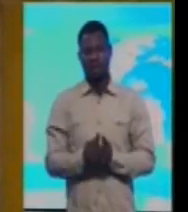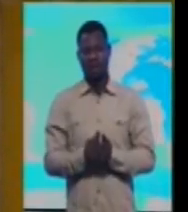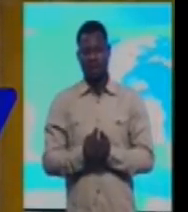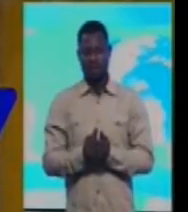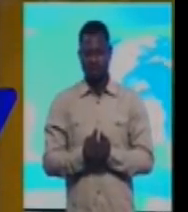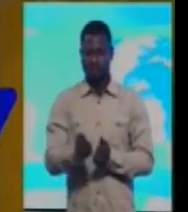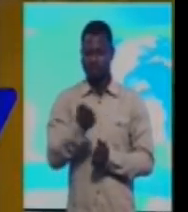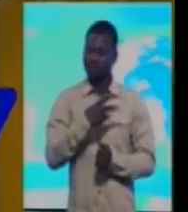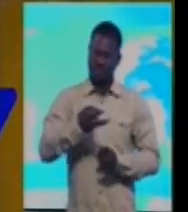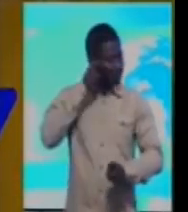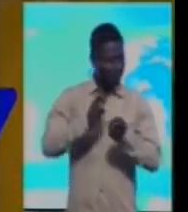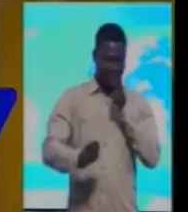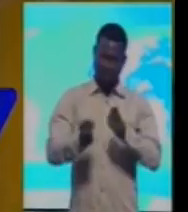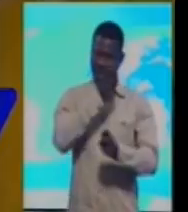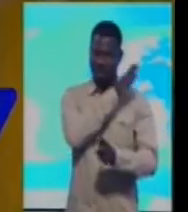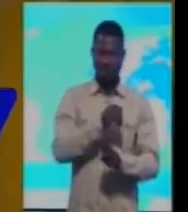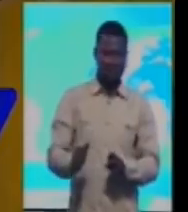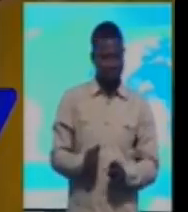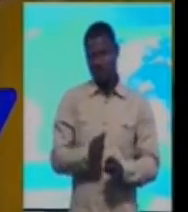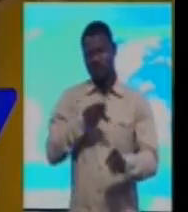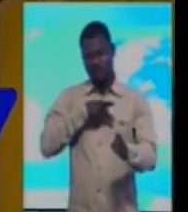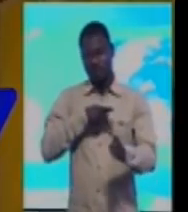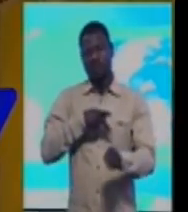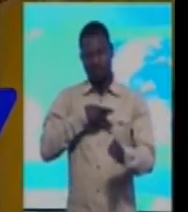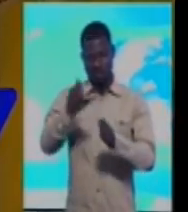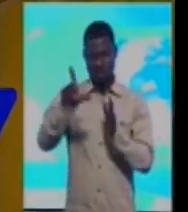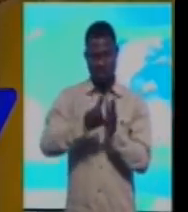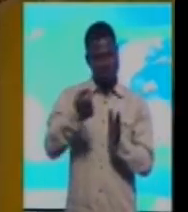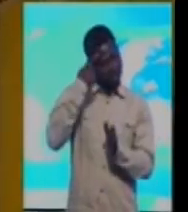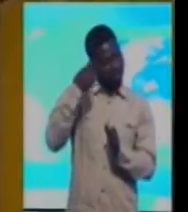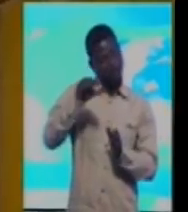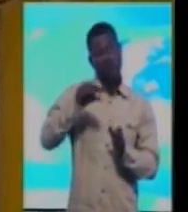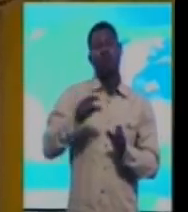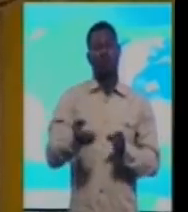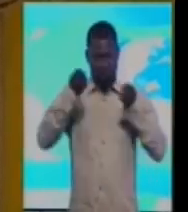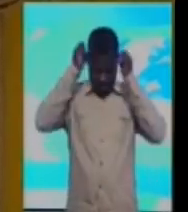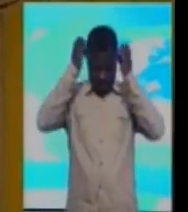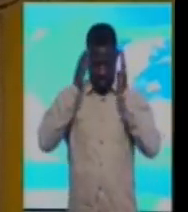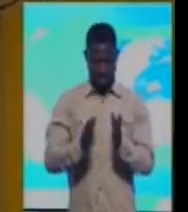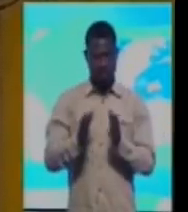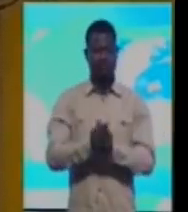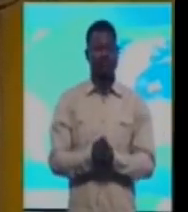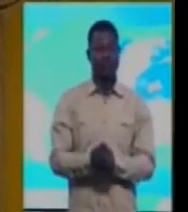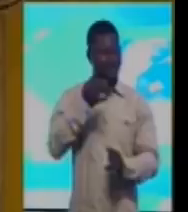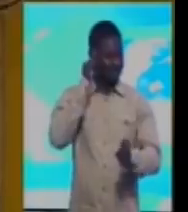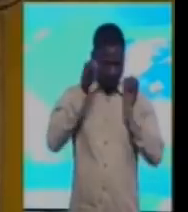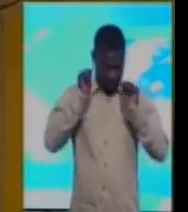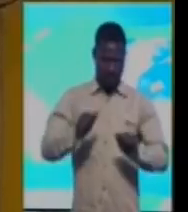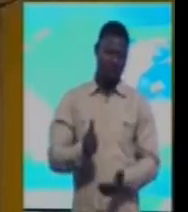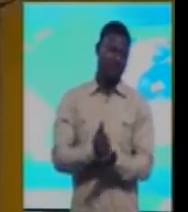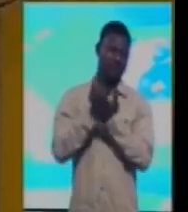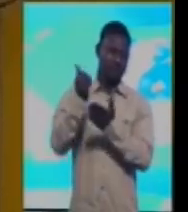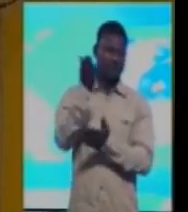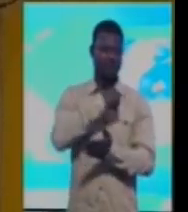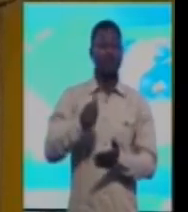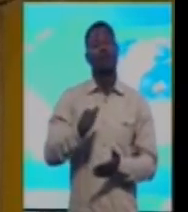de techniciens, pour encadrer nos éleveurs. Et si effectivement des écoles de ce genre puissent arriver à nous aider, à appuyer l'État dans